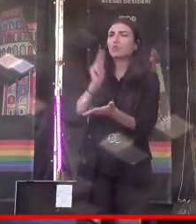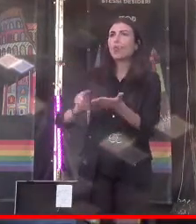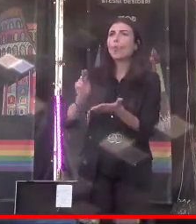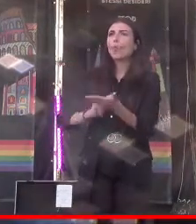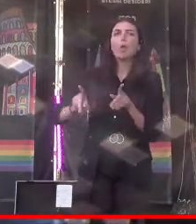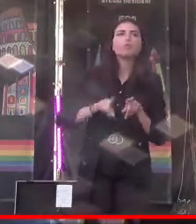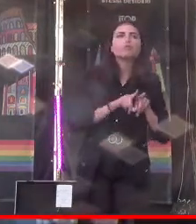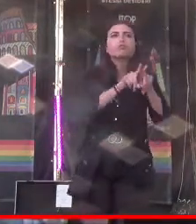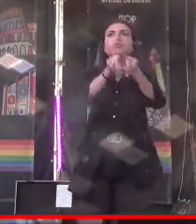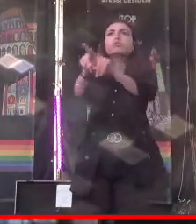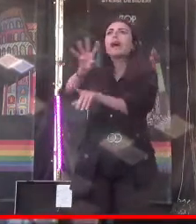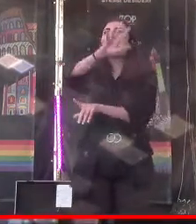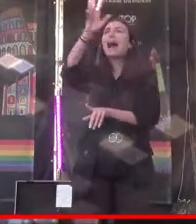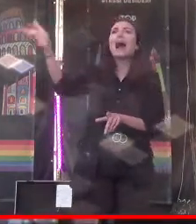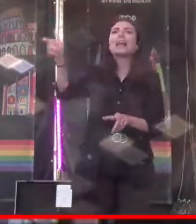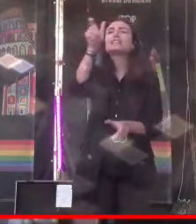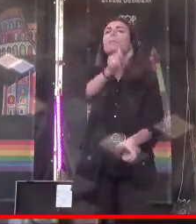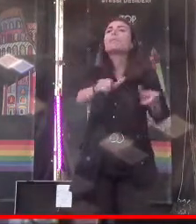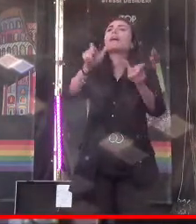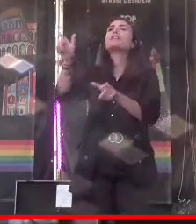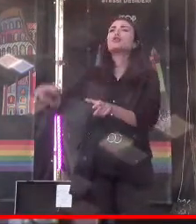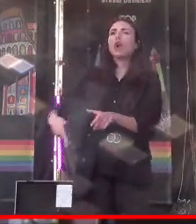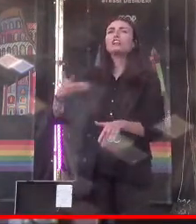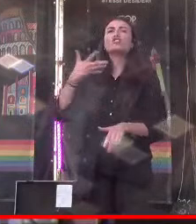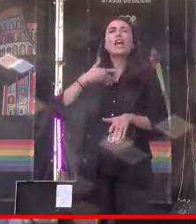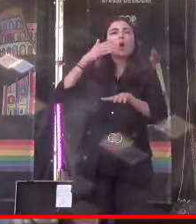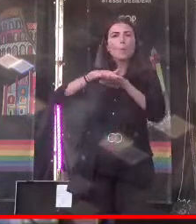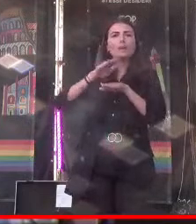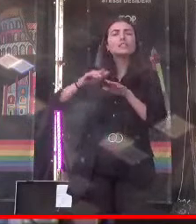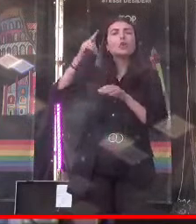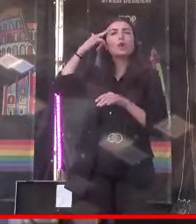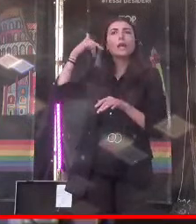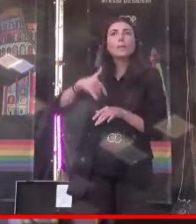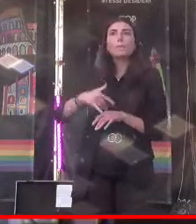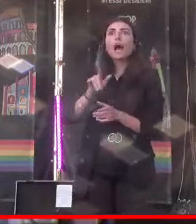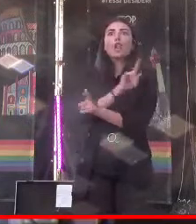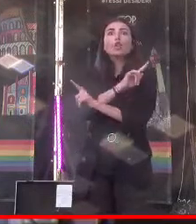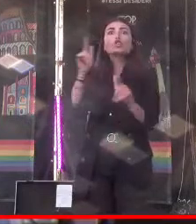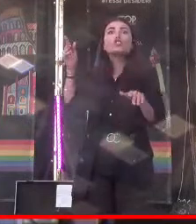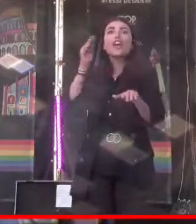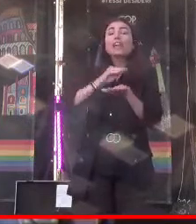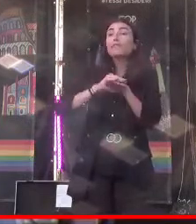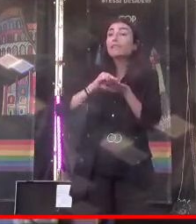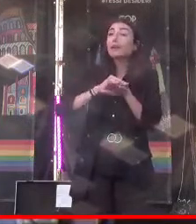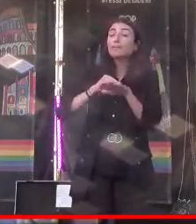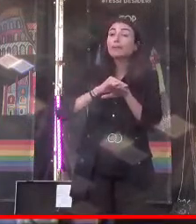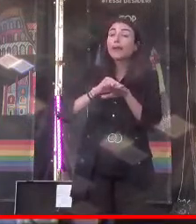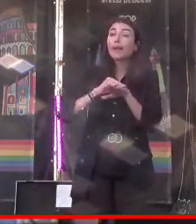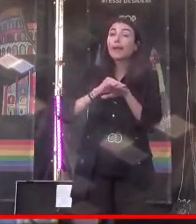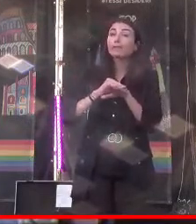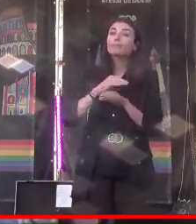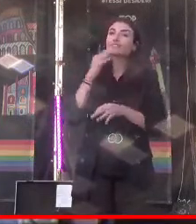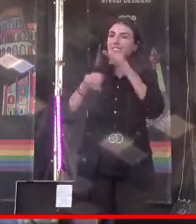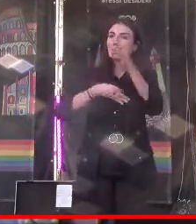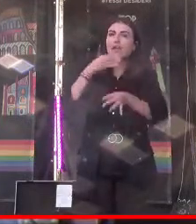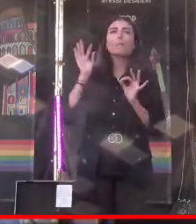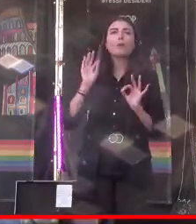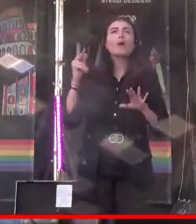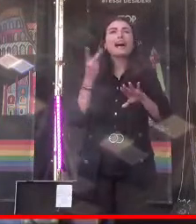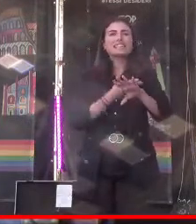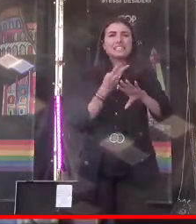tutte le competenze cognitive per andare a scuola, ma non ha un'infermiera, perché non, l'assistenza domiciliare di cui tanto